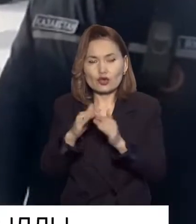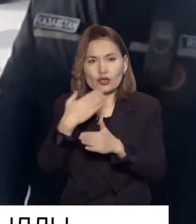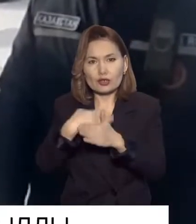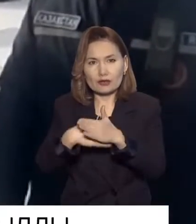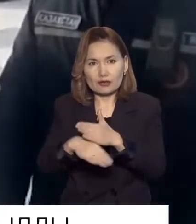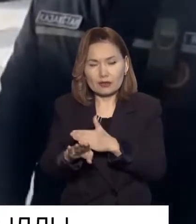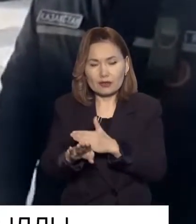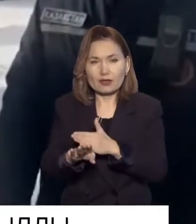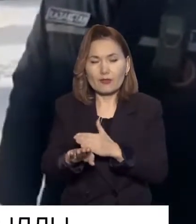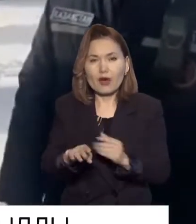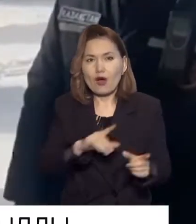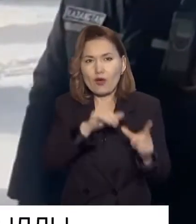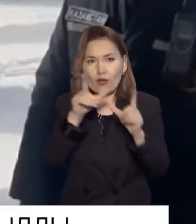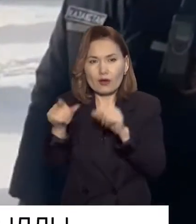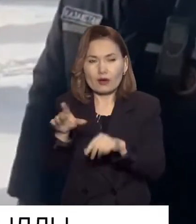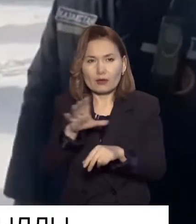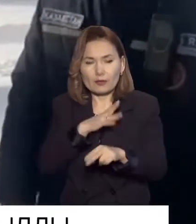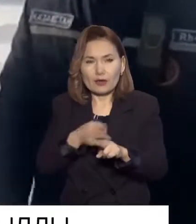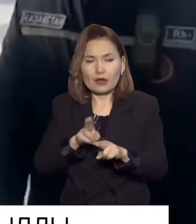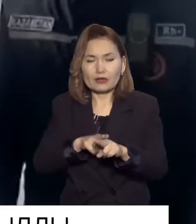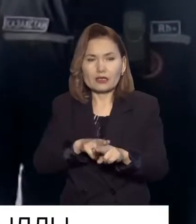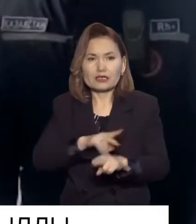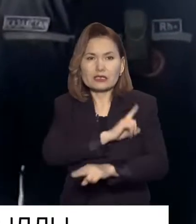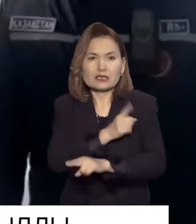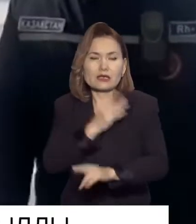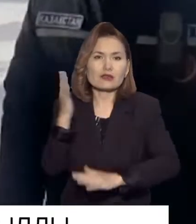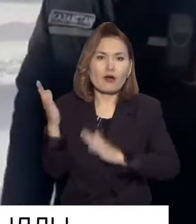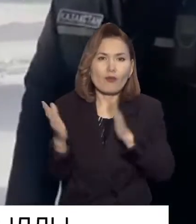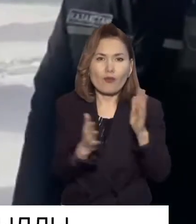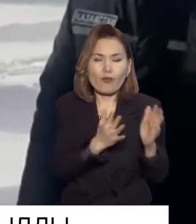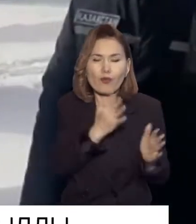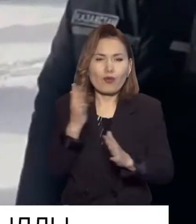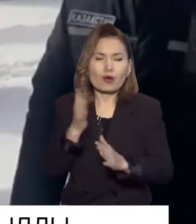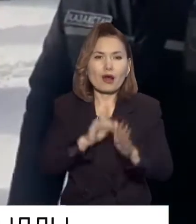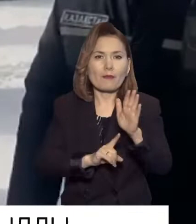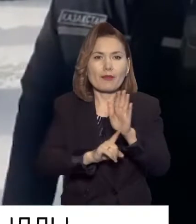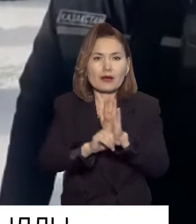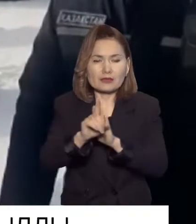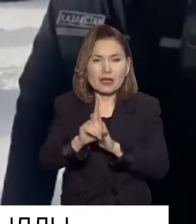талдарды. Сонменен боран боп кетіп жолда қап кеттік.